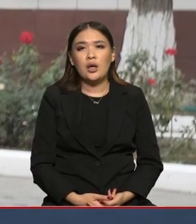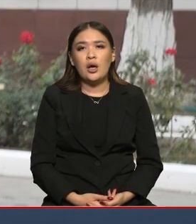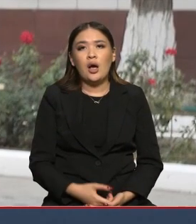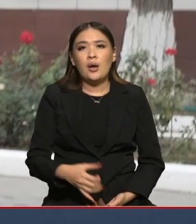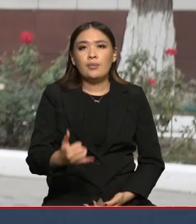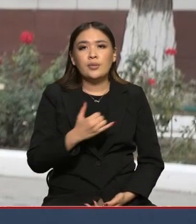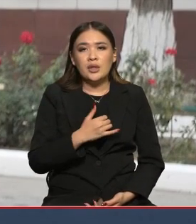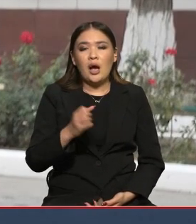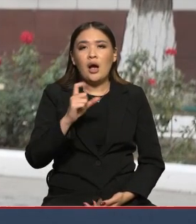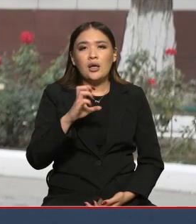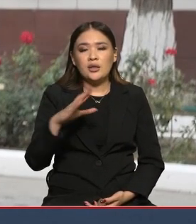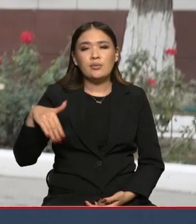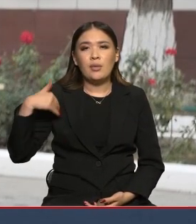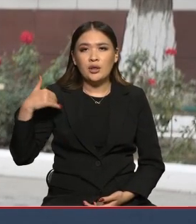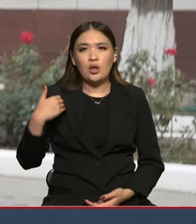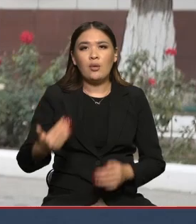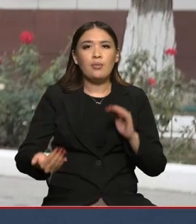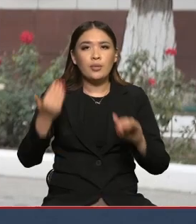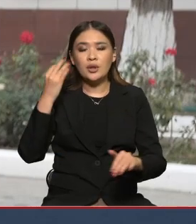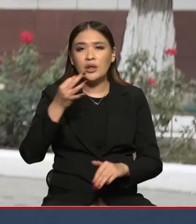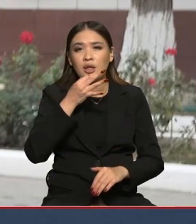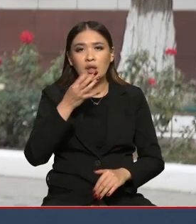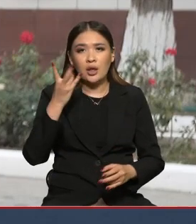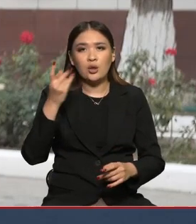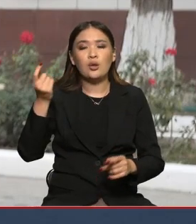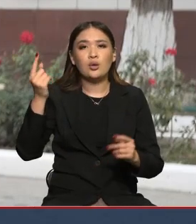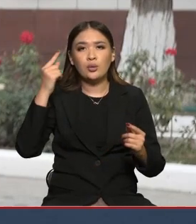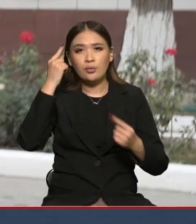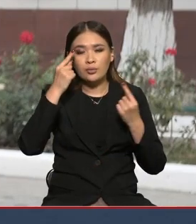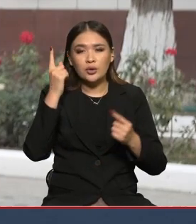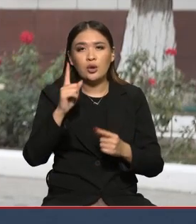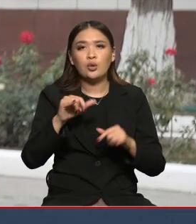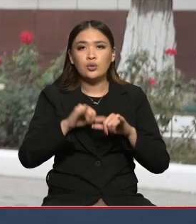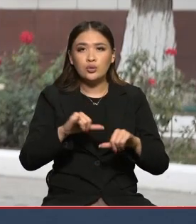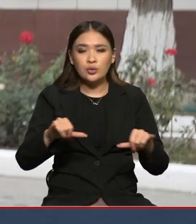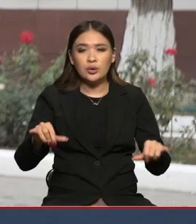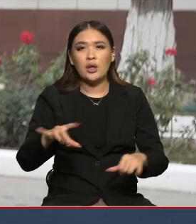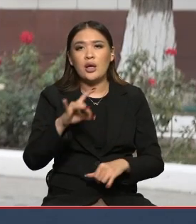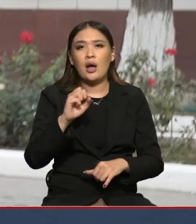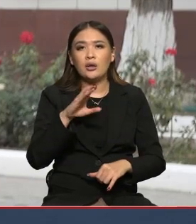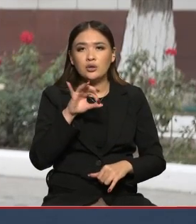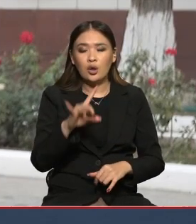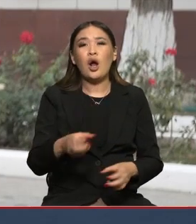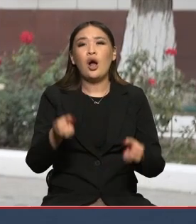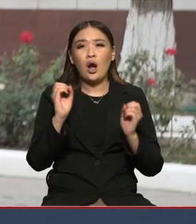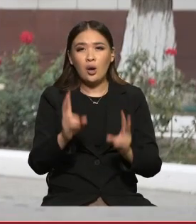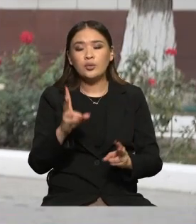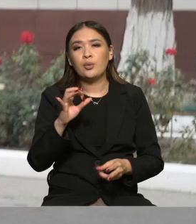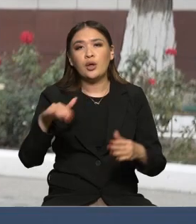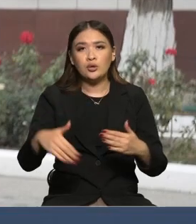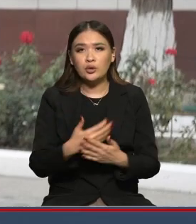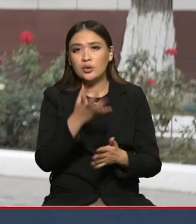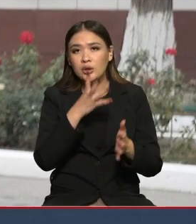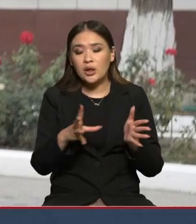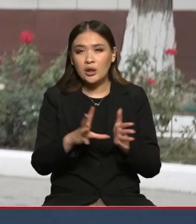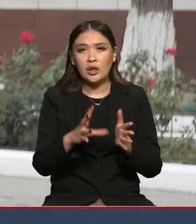атом энергиясының пайдалануды ертерек ойлану керек, тіпті реакторларды көбейту керек. Я, ядролық сала қауіпті, бірақ жаңа технологиялар арқылы